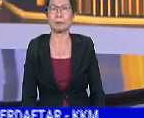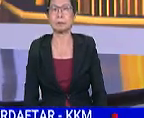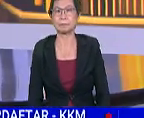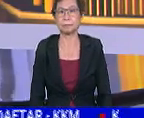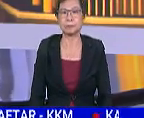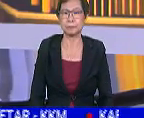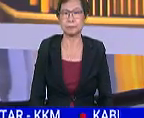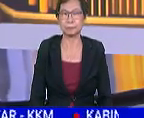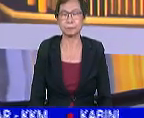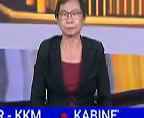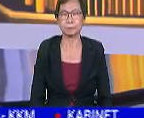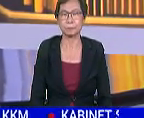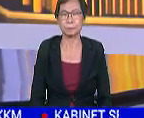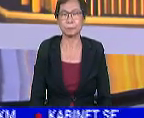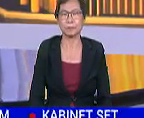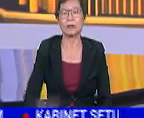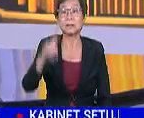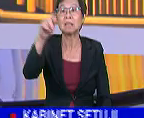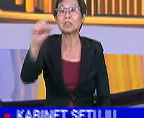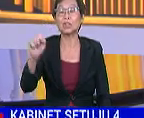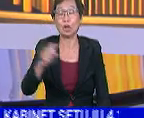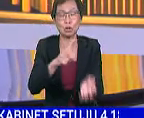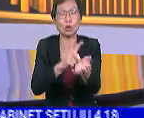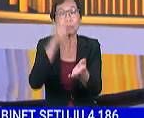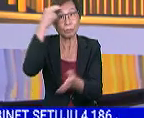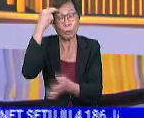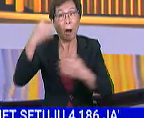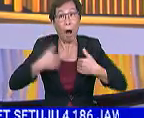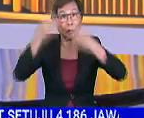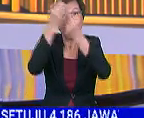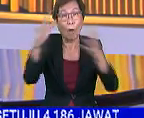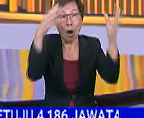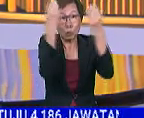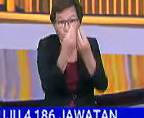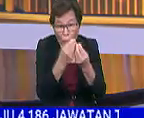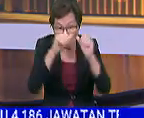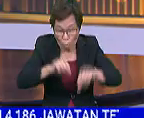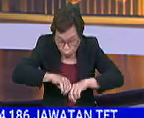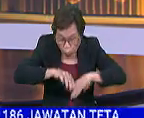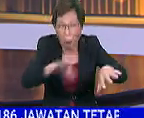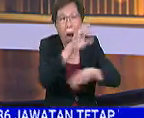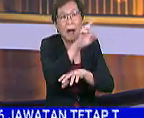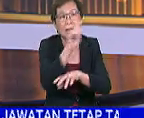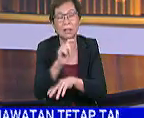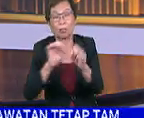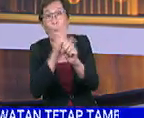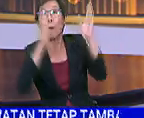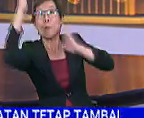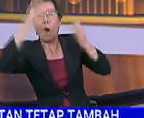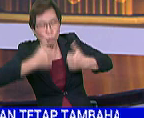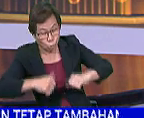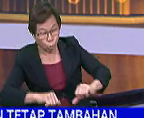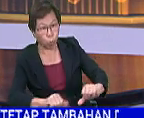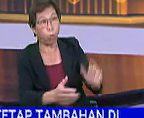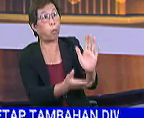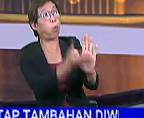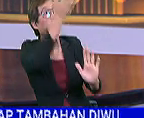juta sementara itu Tan Sri Dr Nor hisham turut memaklumkan kadar kebolehjangkitan RT covid-19 di Malaysia terus